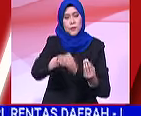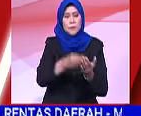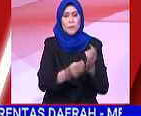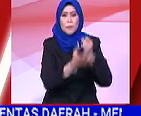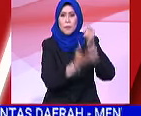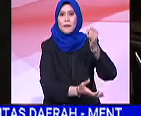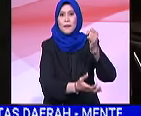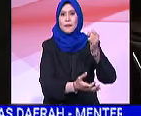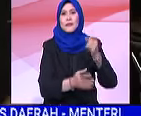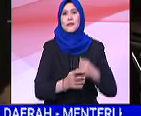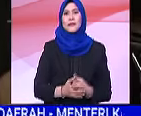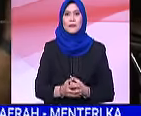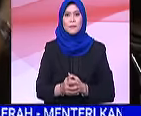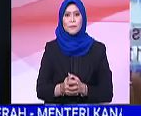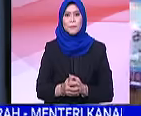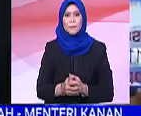setempat.